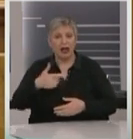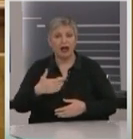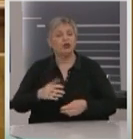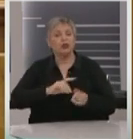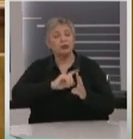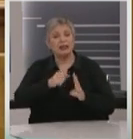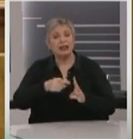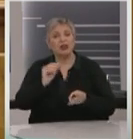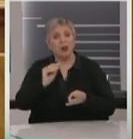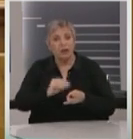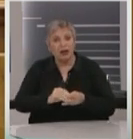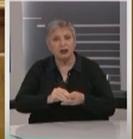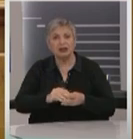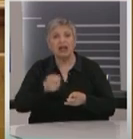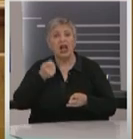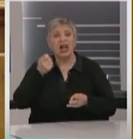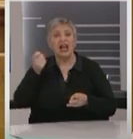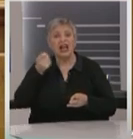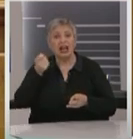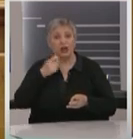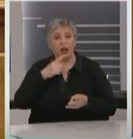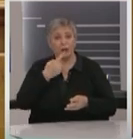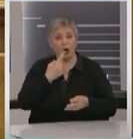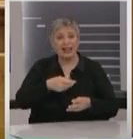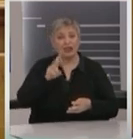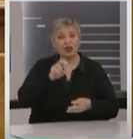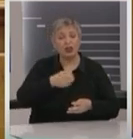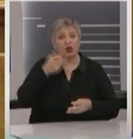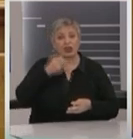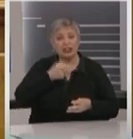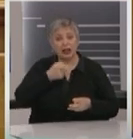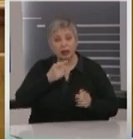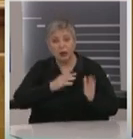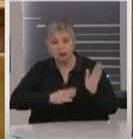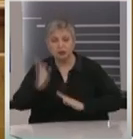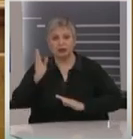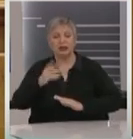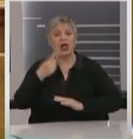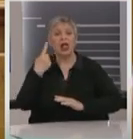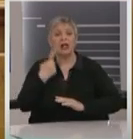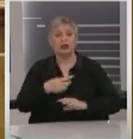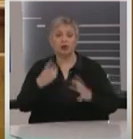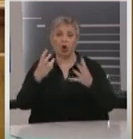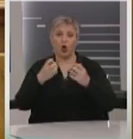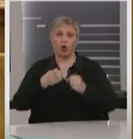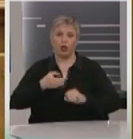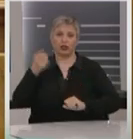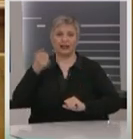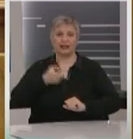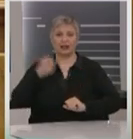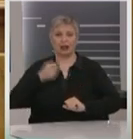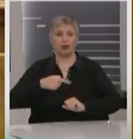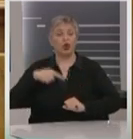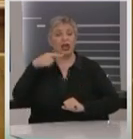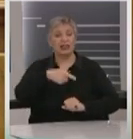είδε το χρέος της να απογειώνεται από το 120% στο 180% του ΑΕΠ. Και αυτά είναι δικά σας